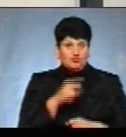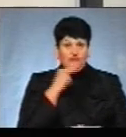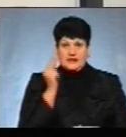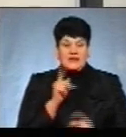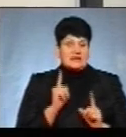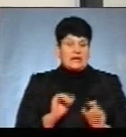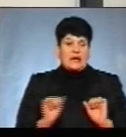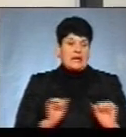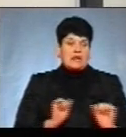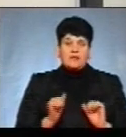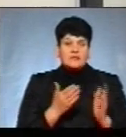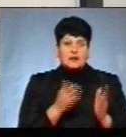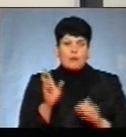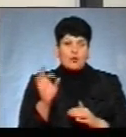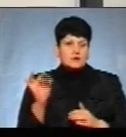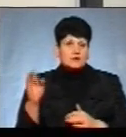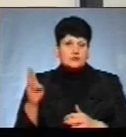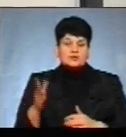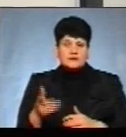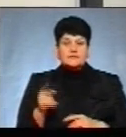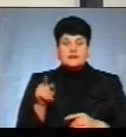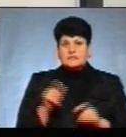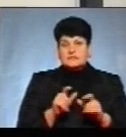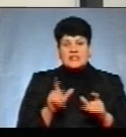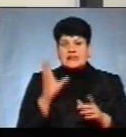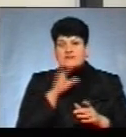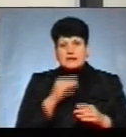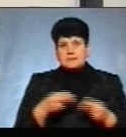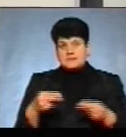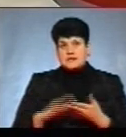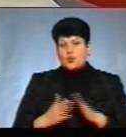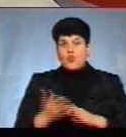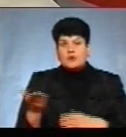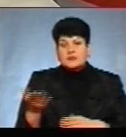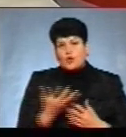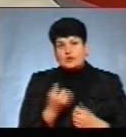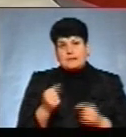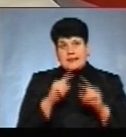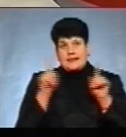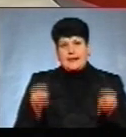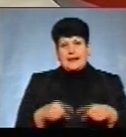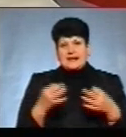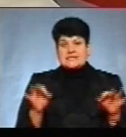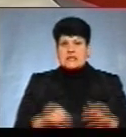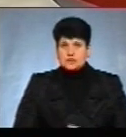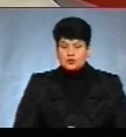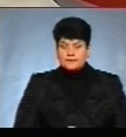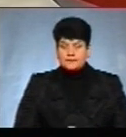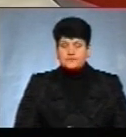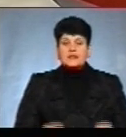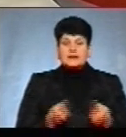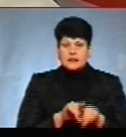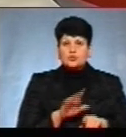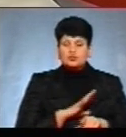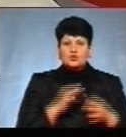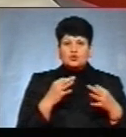вина безпосередньо керівників якраз цих закладів, які не встигли укласти ці угоди і отримати ліцензію. Також